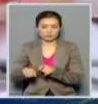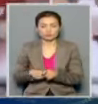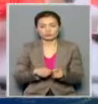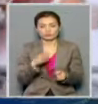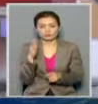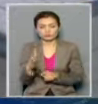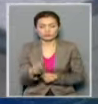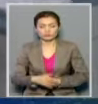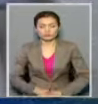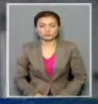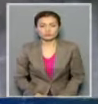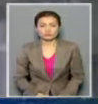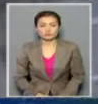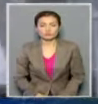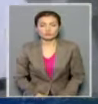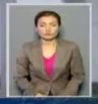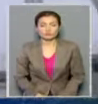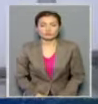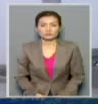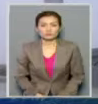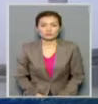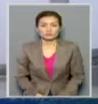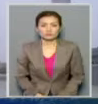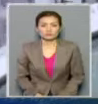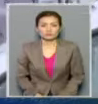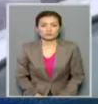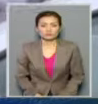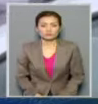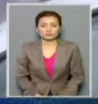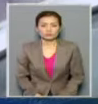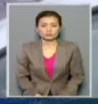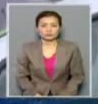оперативно-профилактическое мероприятие «Правопорядок». Аружан Гали, Аймбулхаруна Алихан Хайдар, телеканал Атрау.